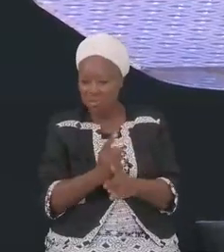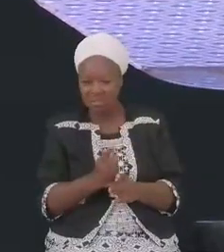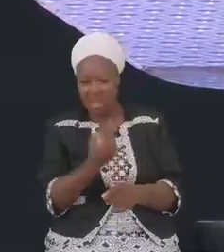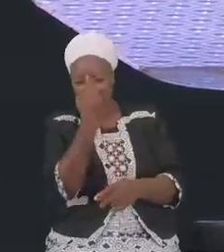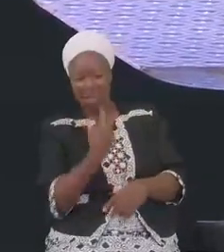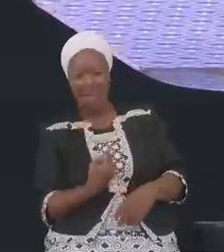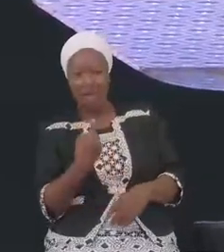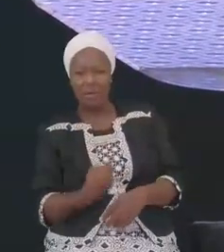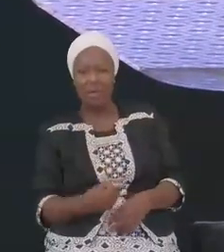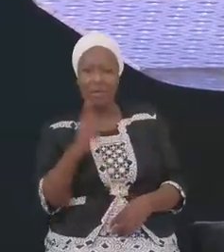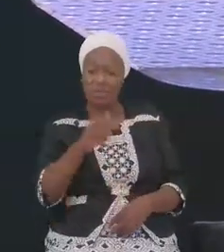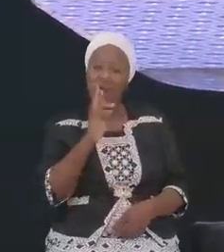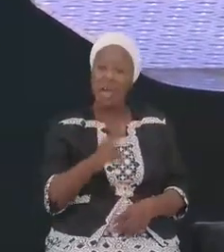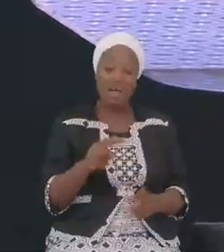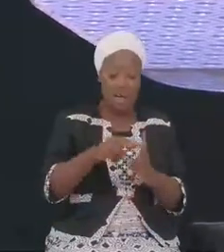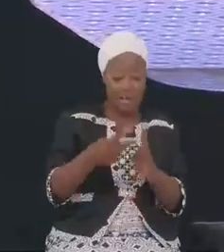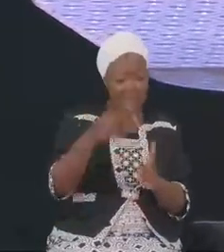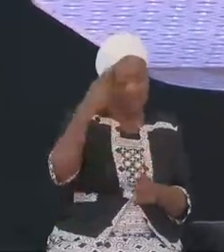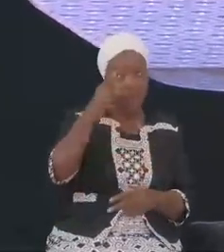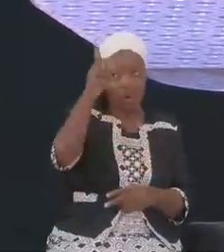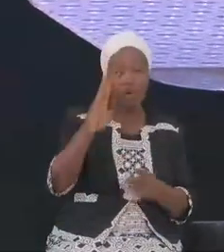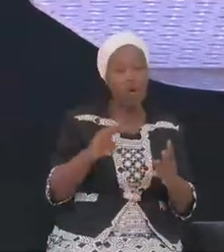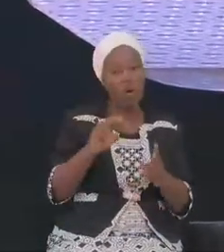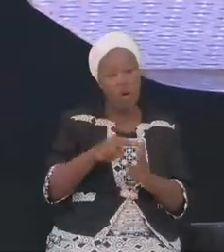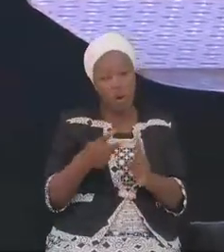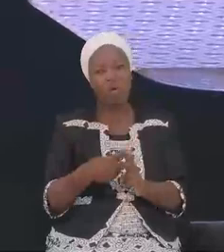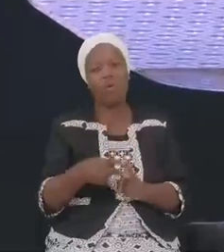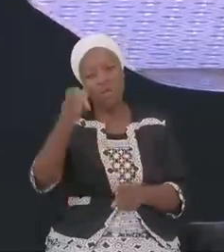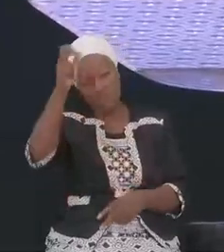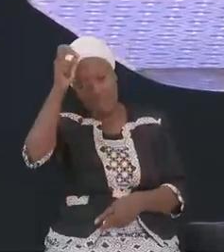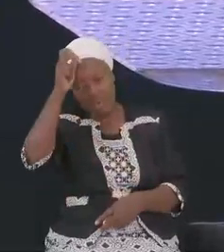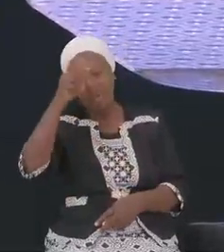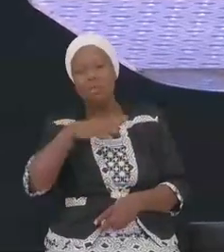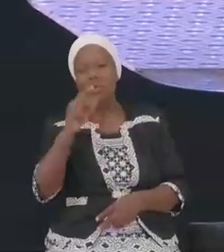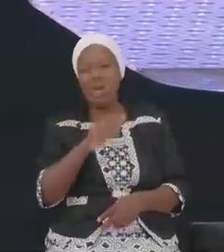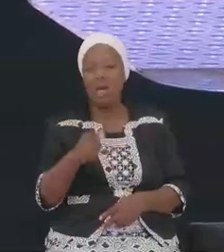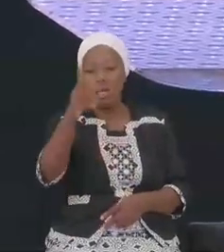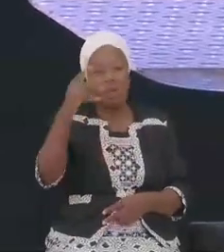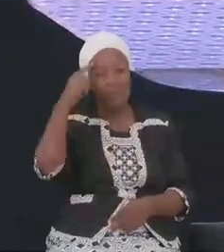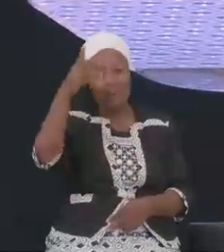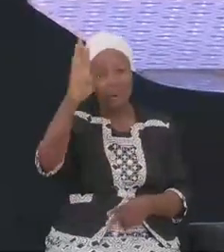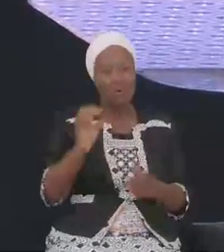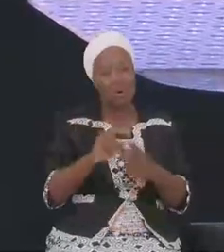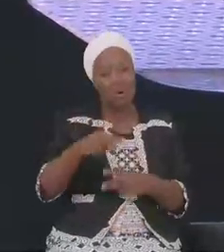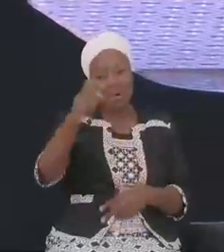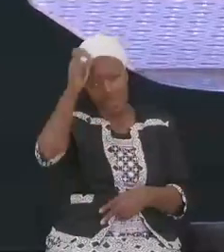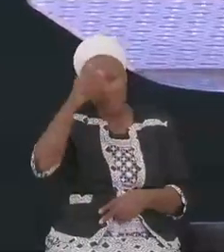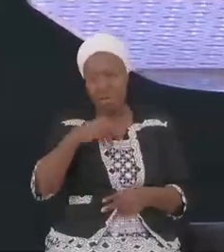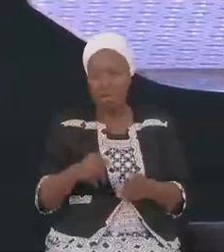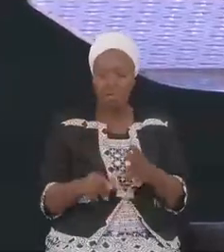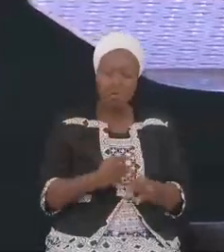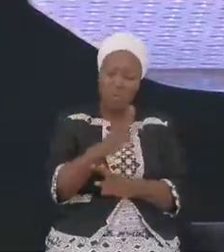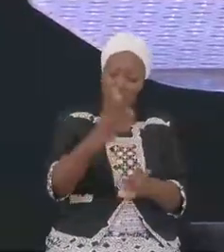pour Dieu, ni pour le diable. Tu n'es ni pour Dieu, ni pour le monde. Tu dois